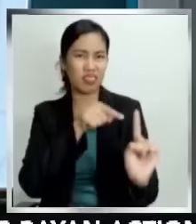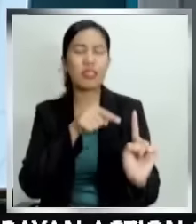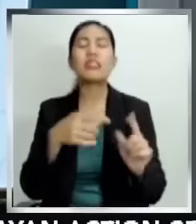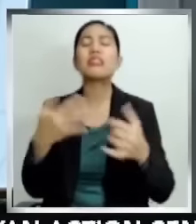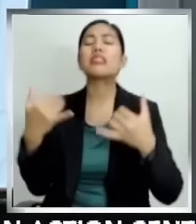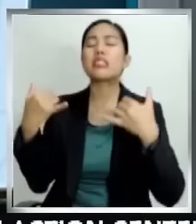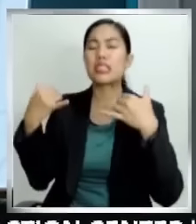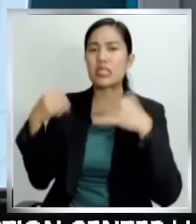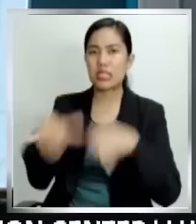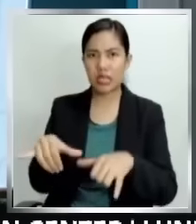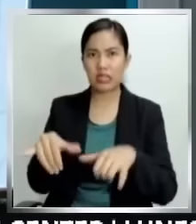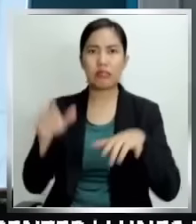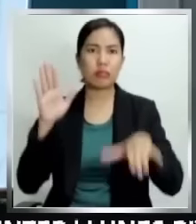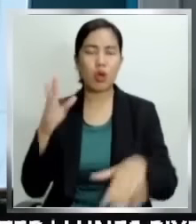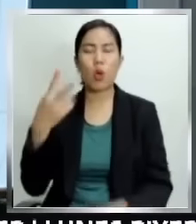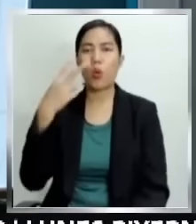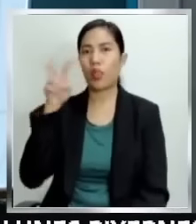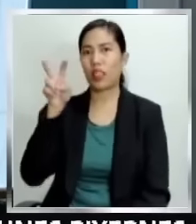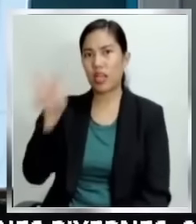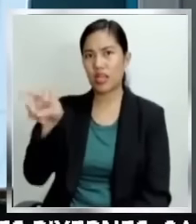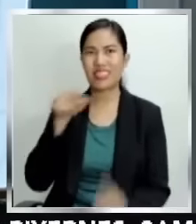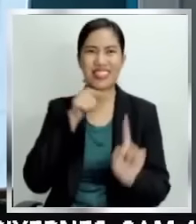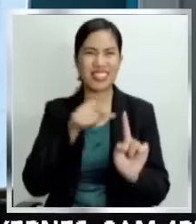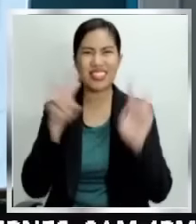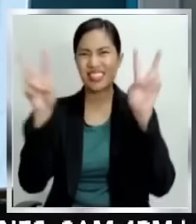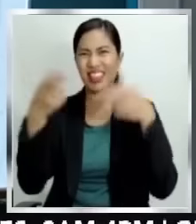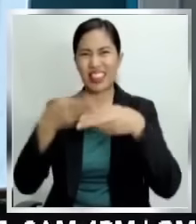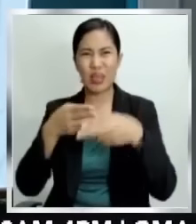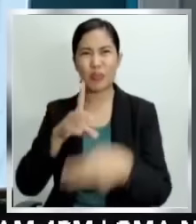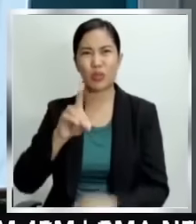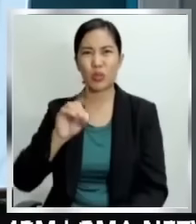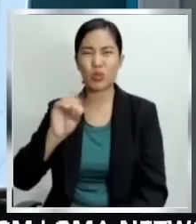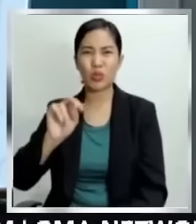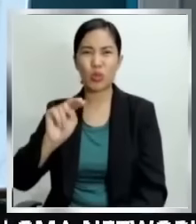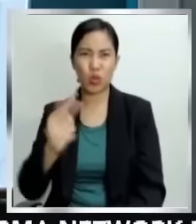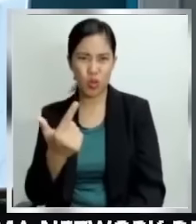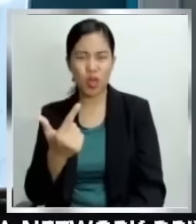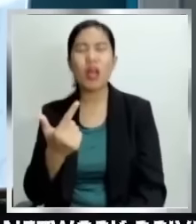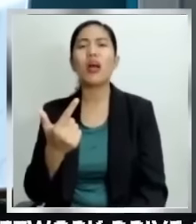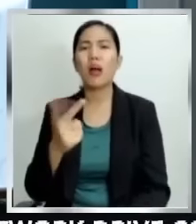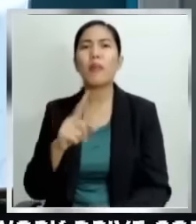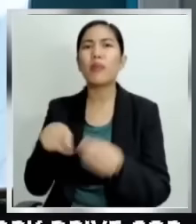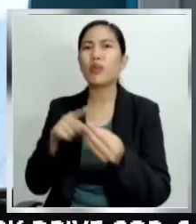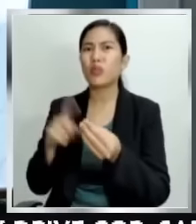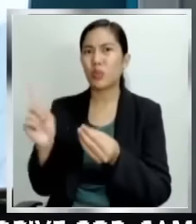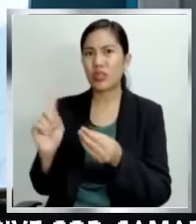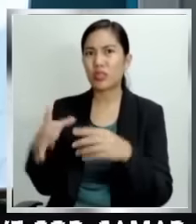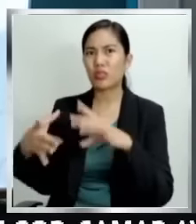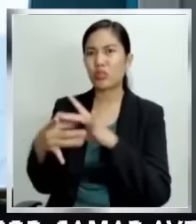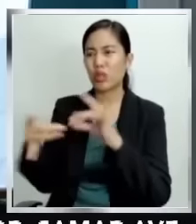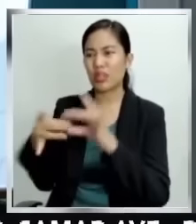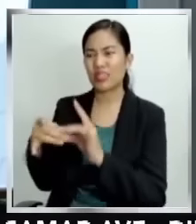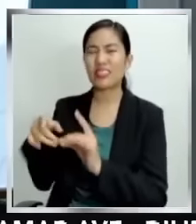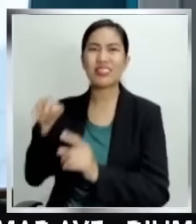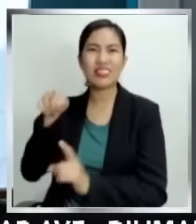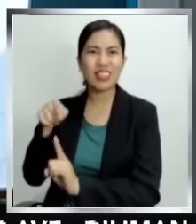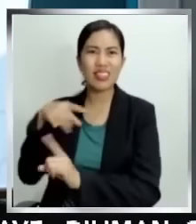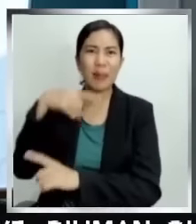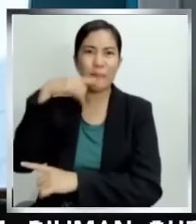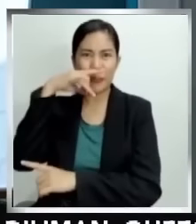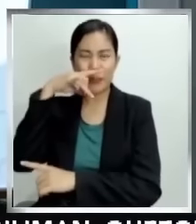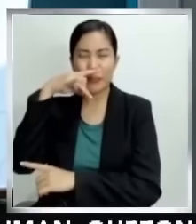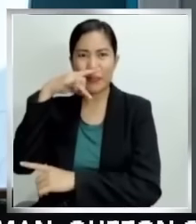Elvira Vergara, ang kasambahay na nabulag dahil umano sa pangmamaltrato ng kanyang amo. Sa aking eksklusibong panayam, ikinuwento ni Dodong